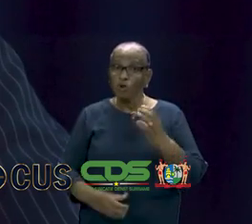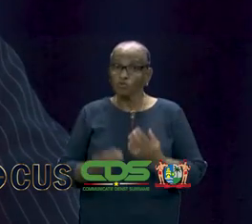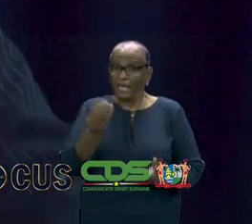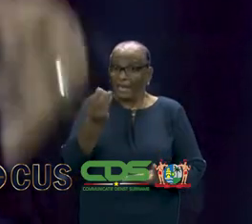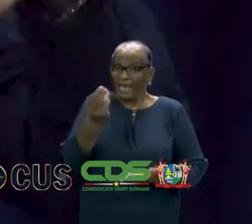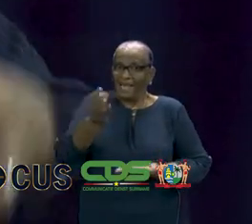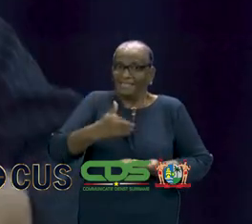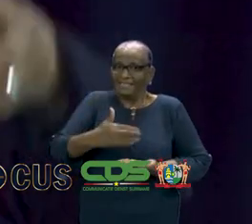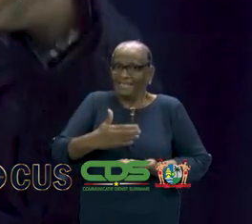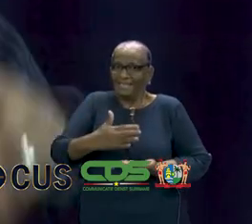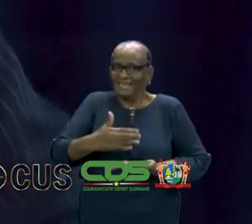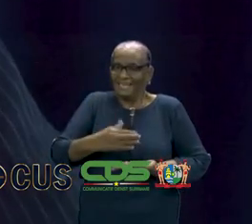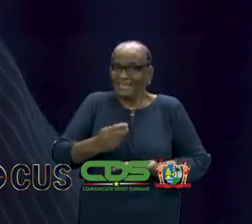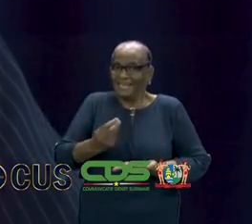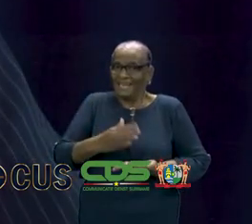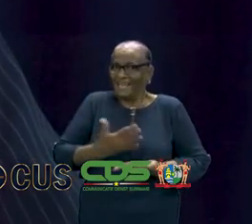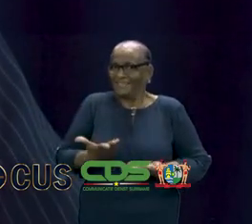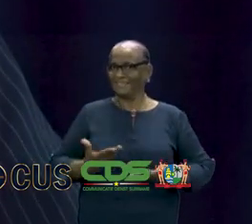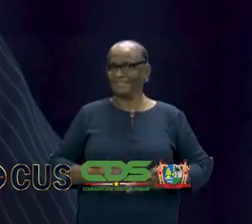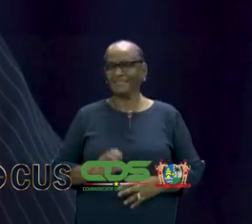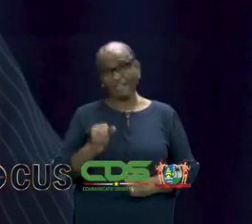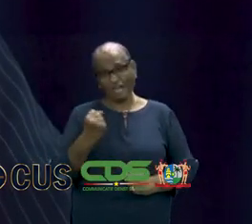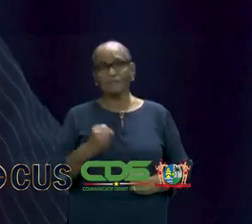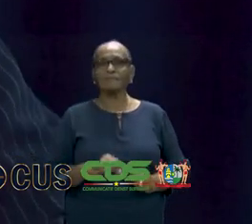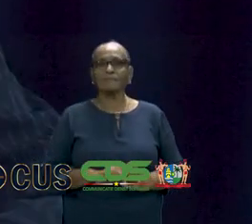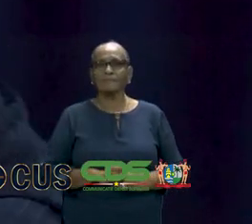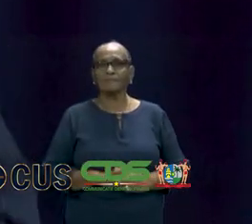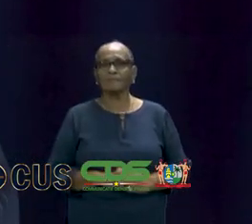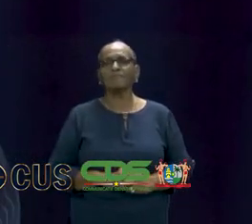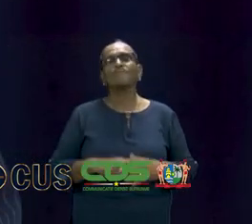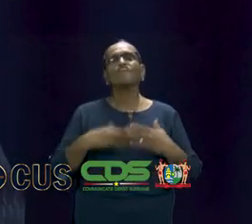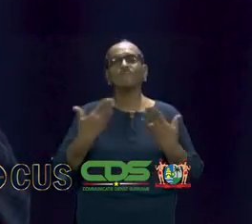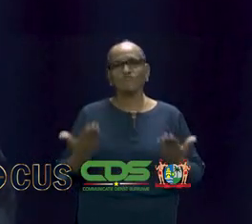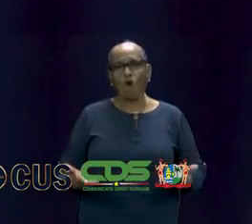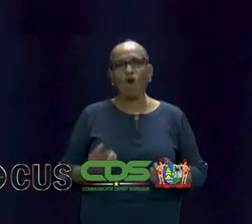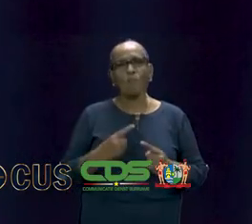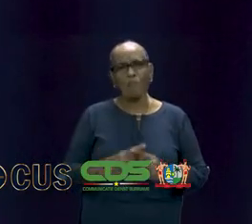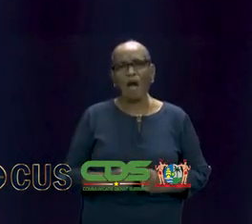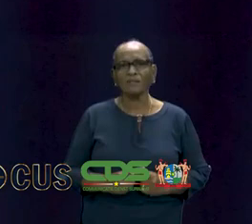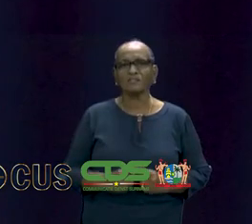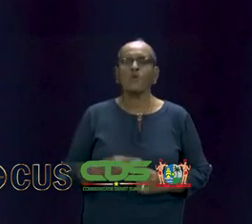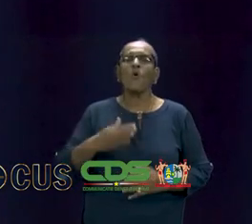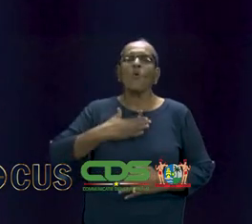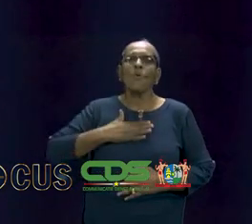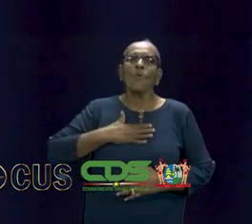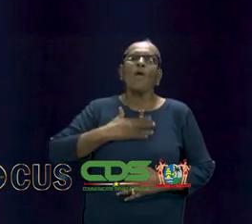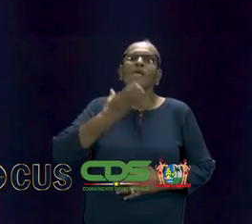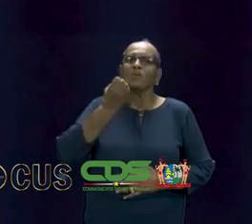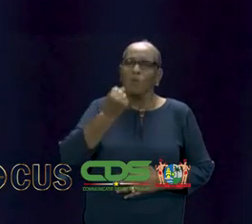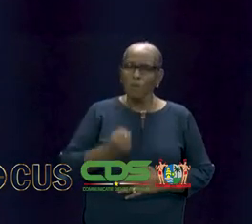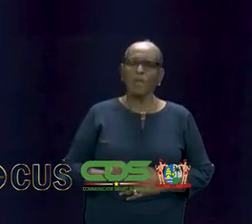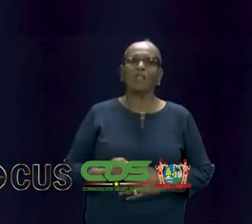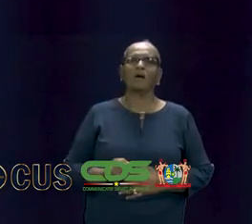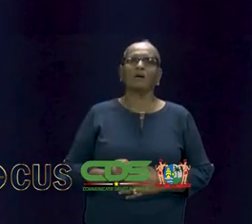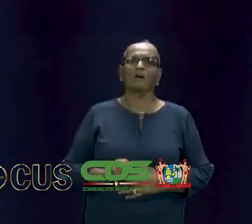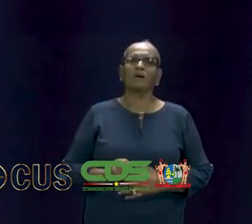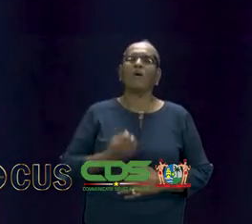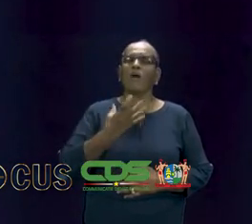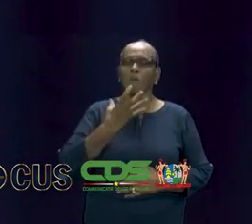kapitaliseren. Dat we geld ermee verdienen. Dus nogmaals, we zijn een voorstander namelijk van